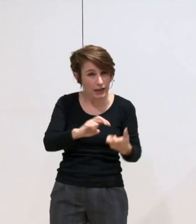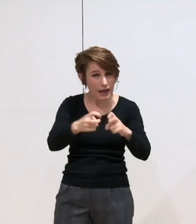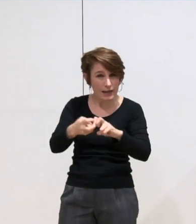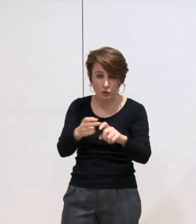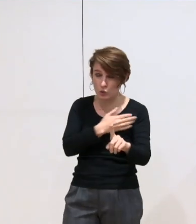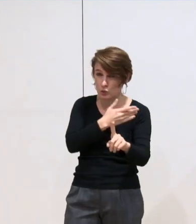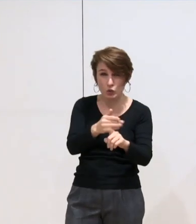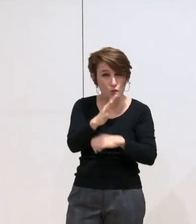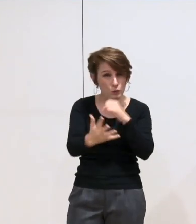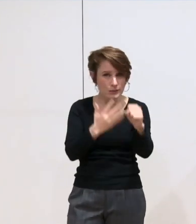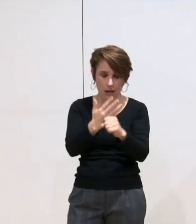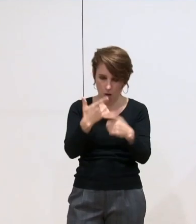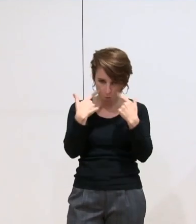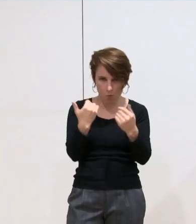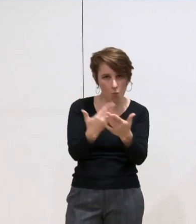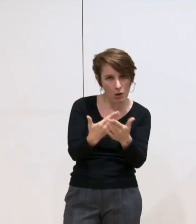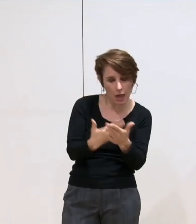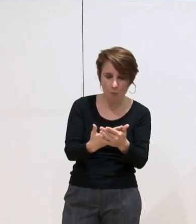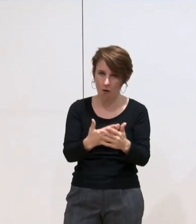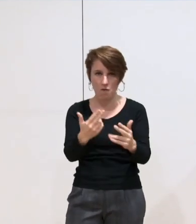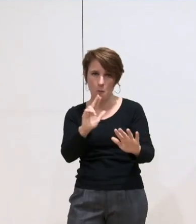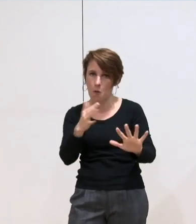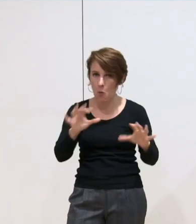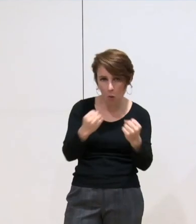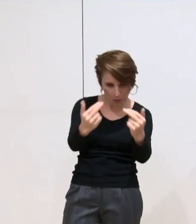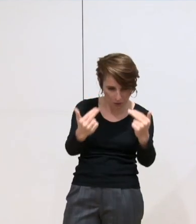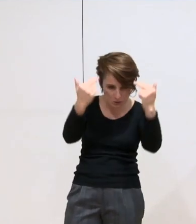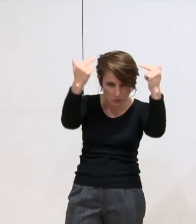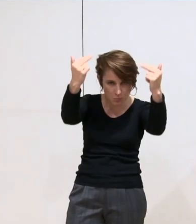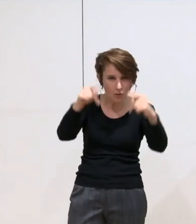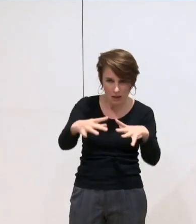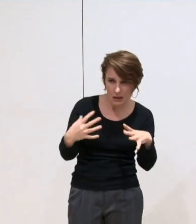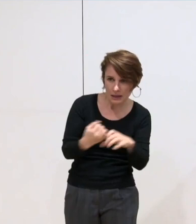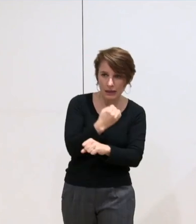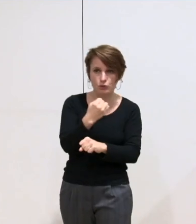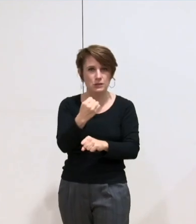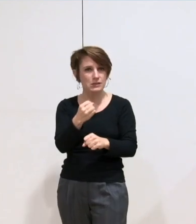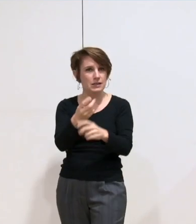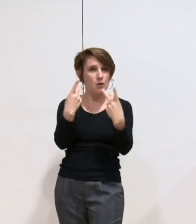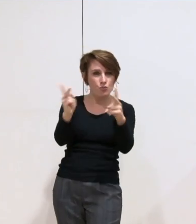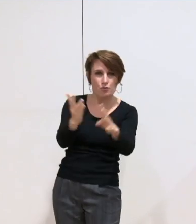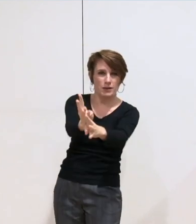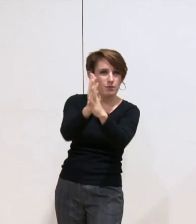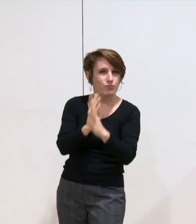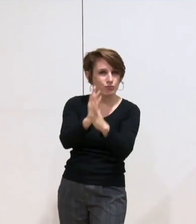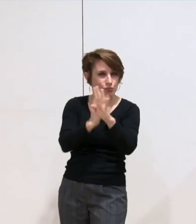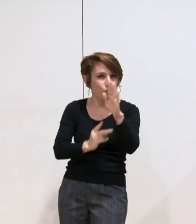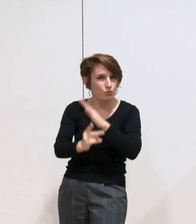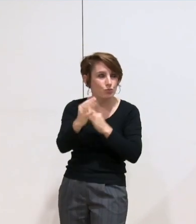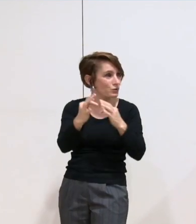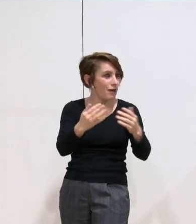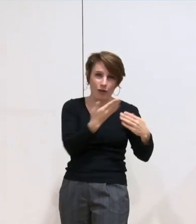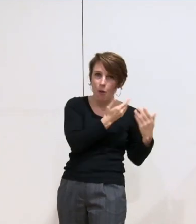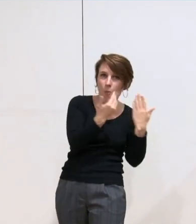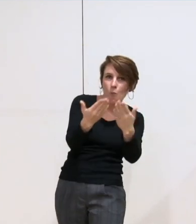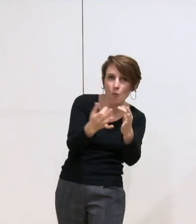prouver qu'elle était plus que compétente en son domaine, qui a su fidéliser un public avide d'expérimentation et de rencontres théâtrales